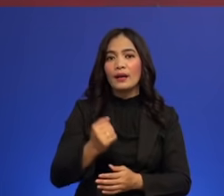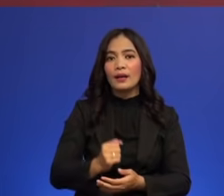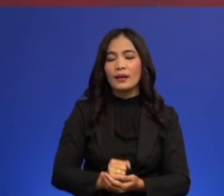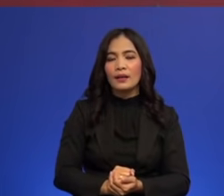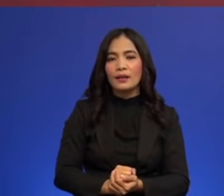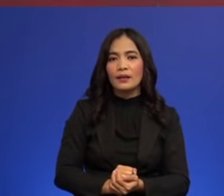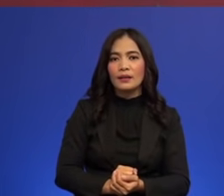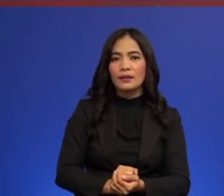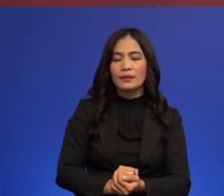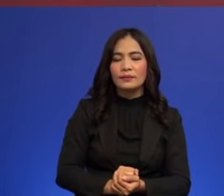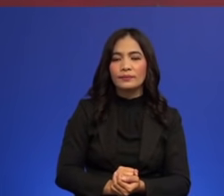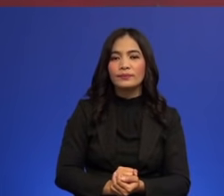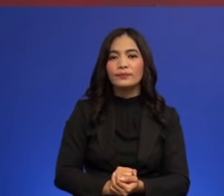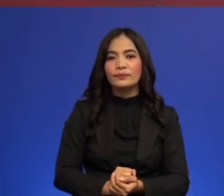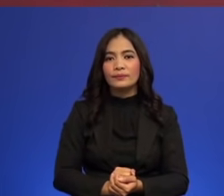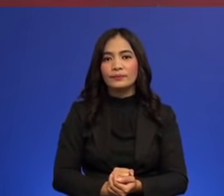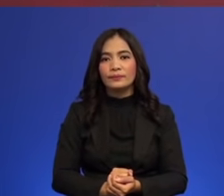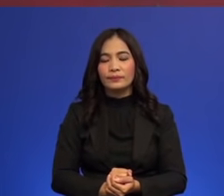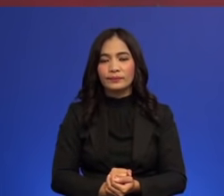kehidupan.